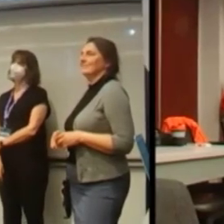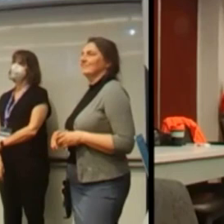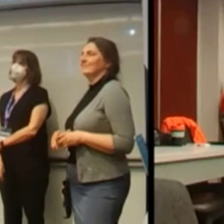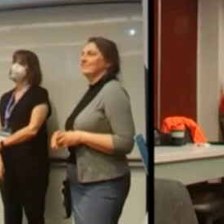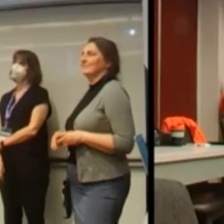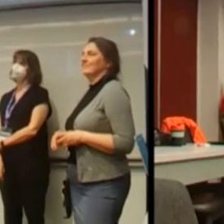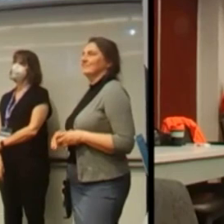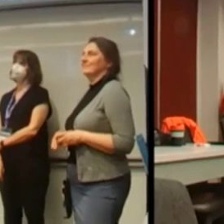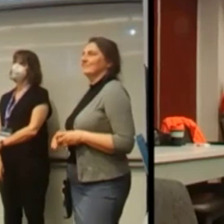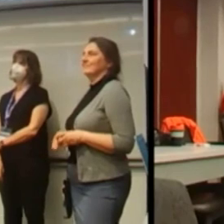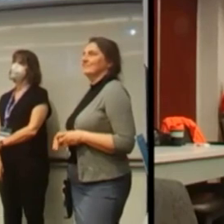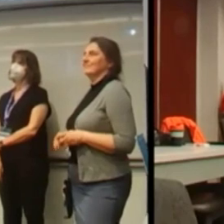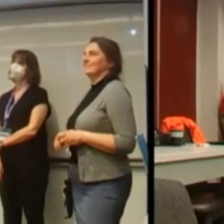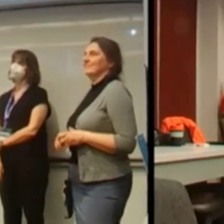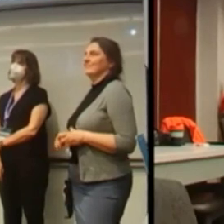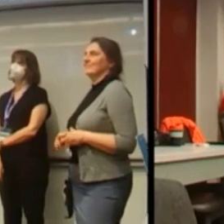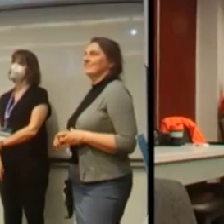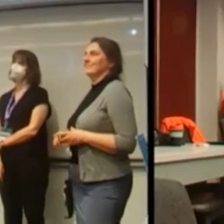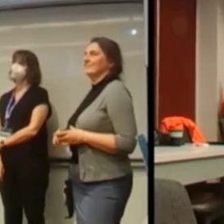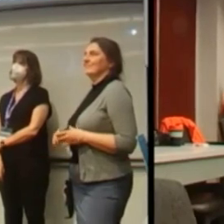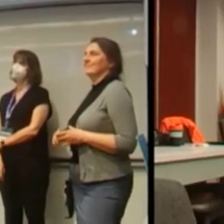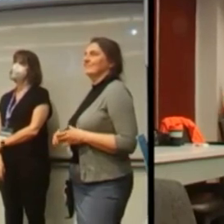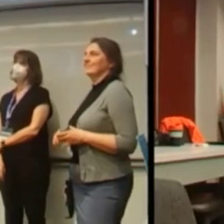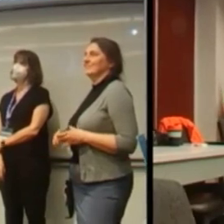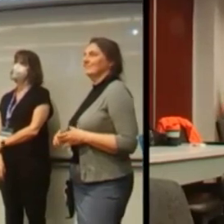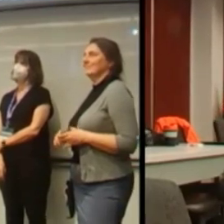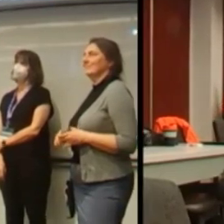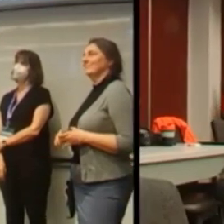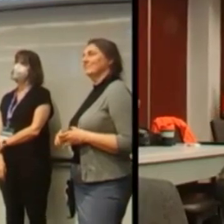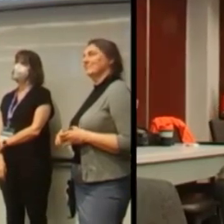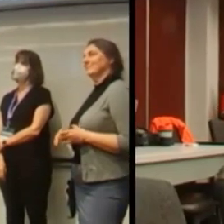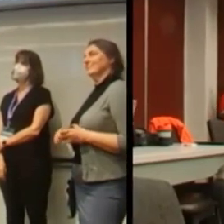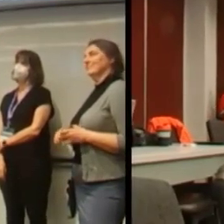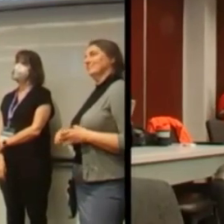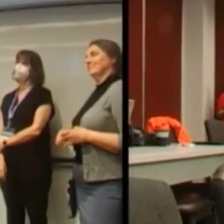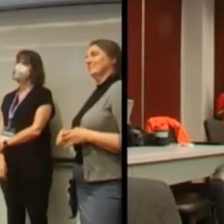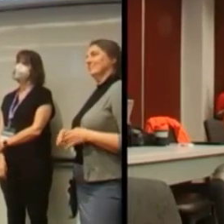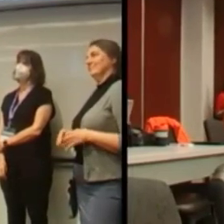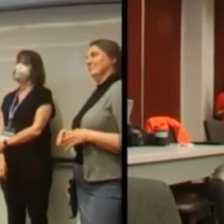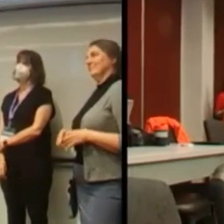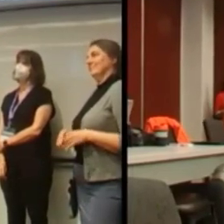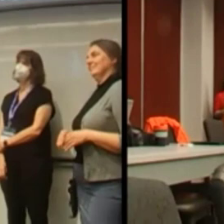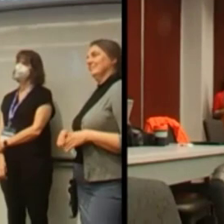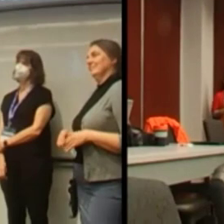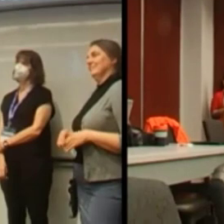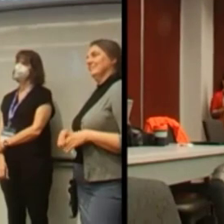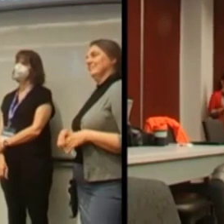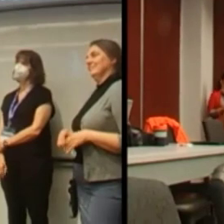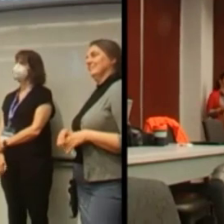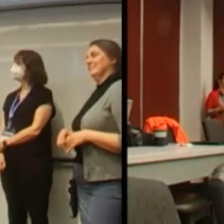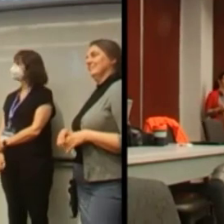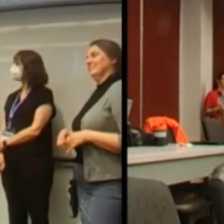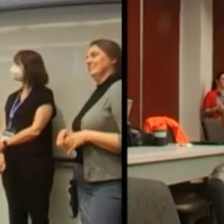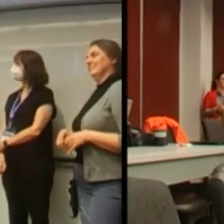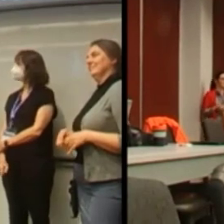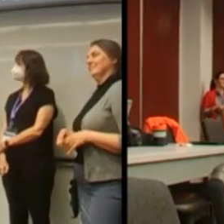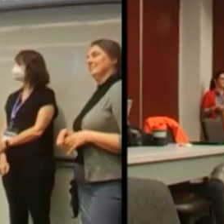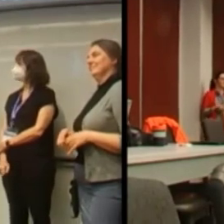hier, la fiction automatique nous permet de sauver du temps. Donc, on va changer un peu là-dedans.